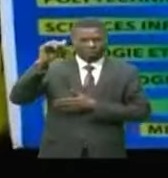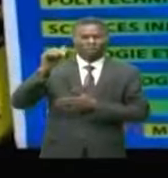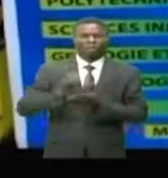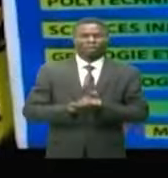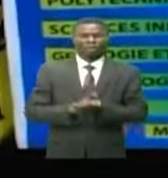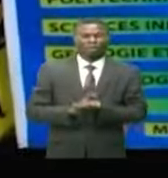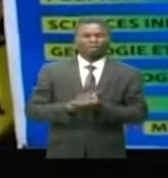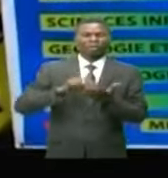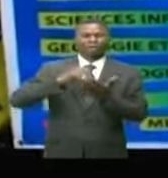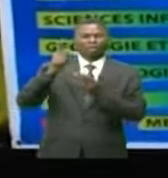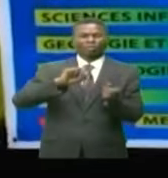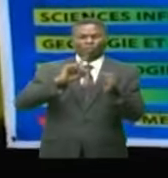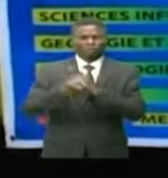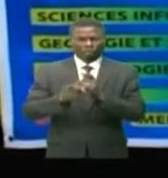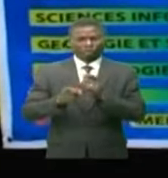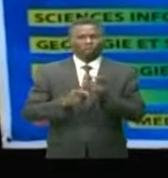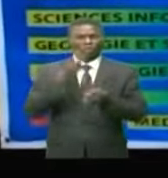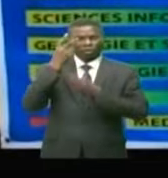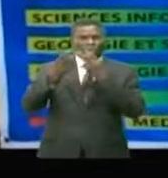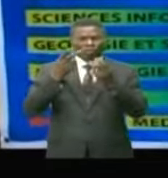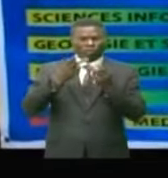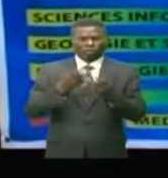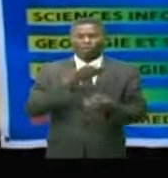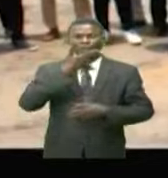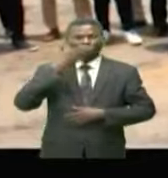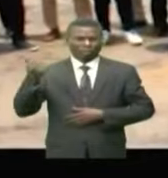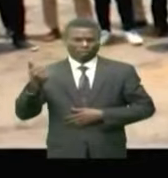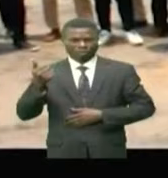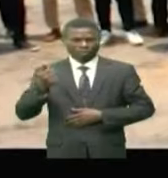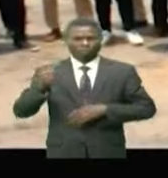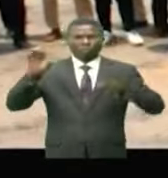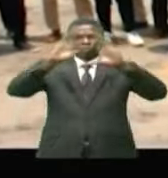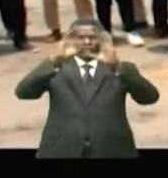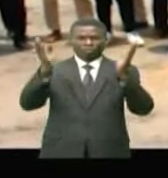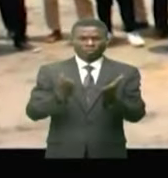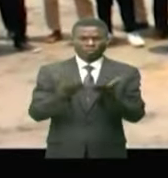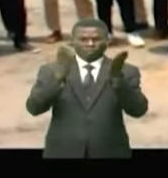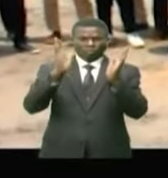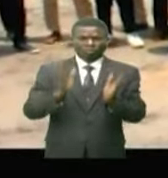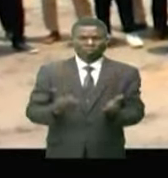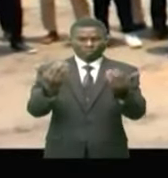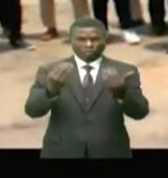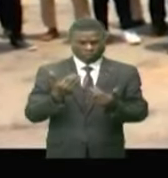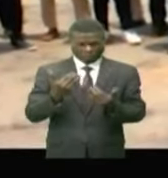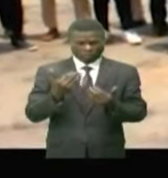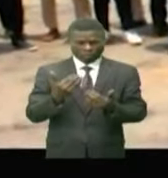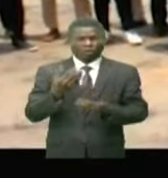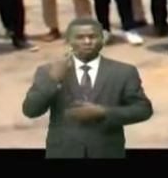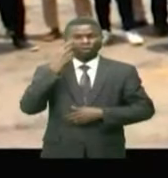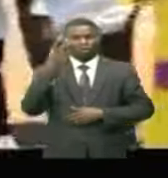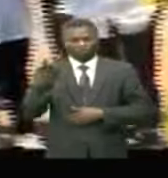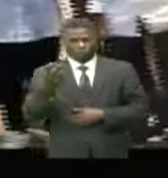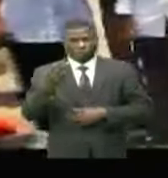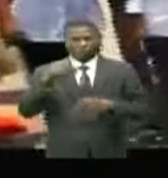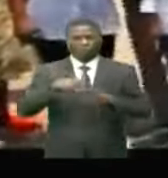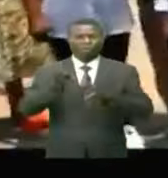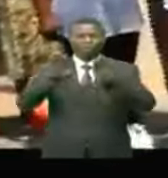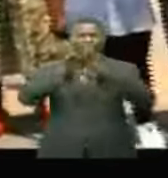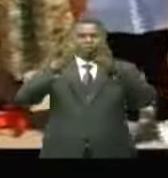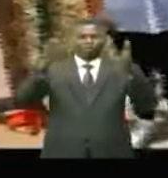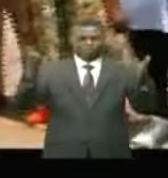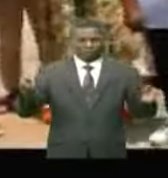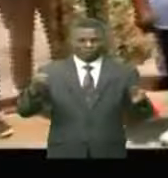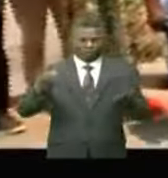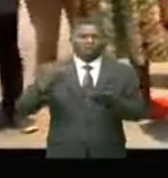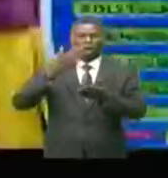son agenda. Un passage, il faut bien le dire, que la communauté estudiantine voulait capitaliser à travers l'inauguration des